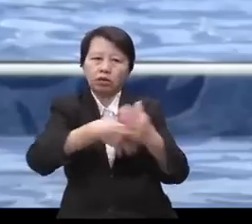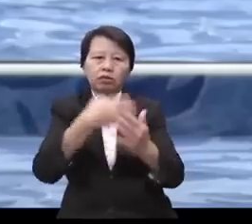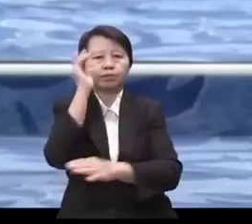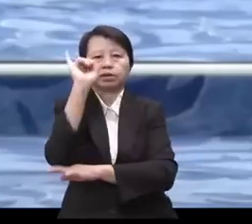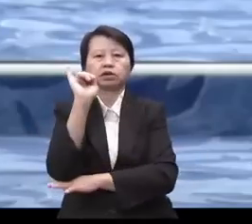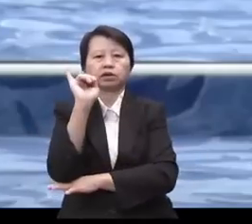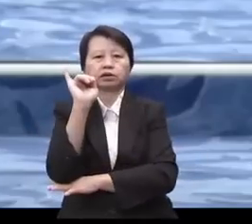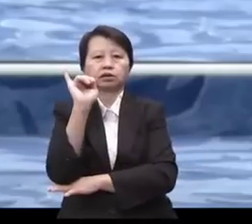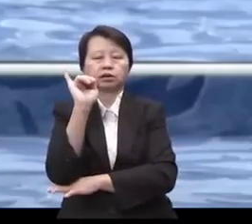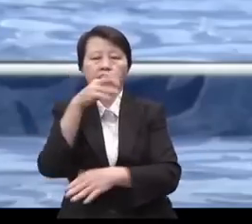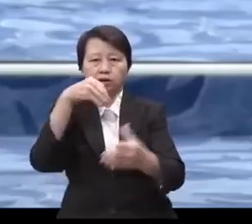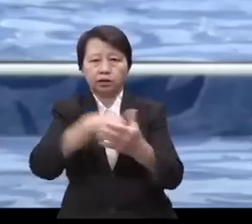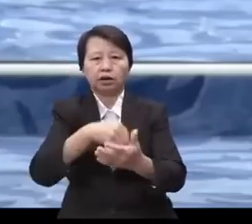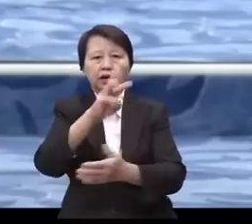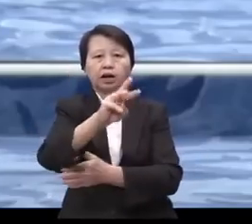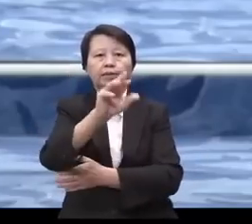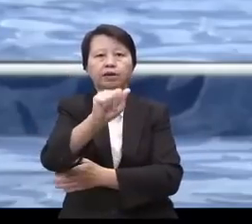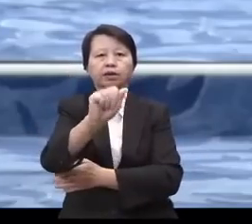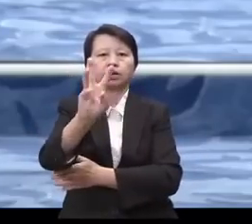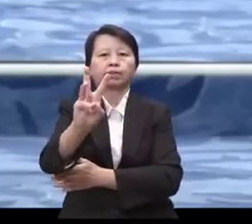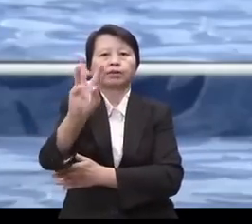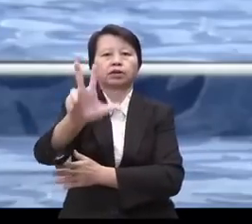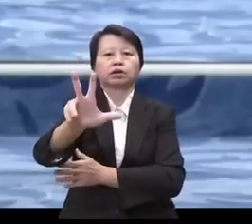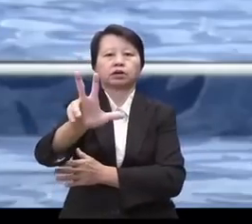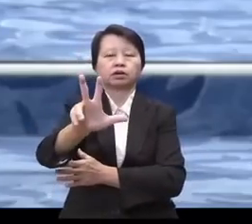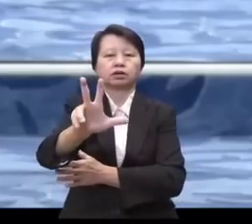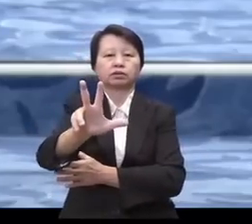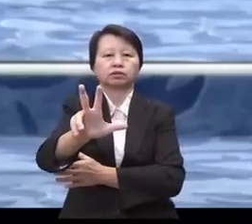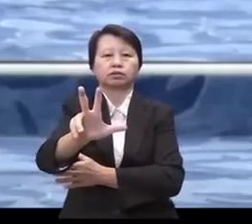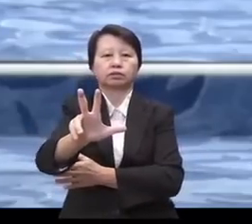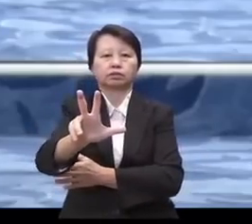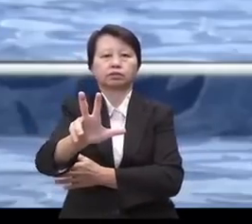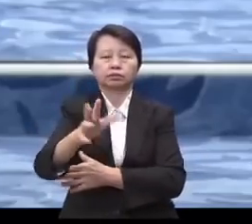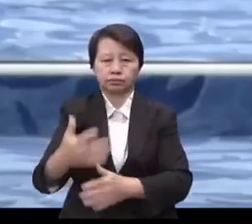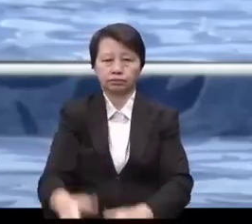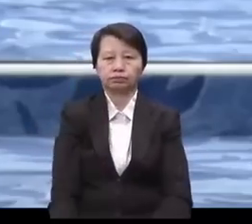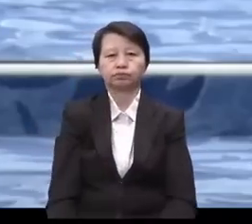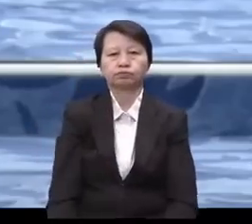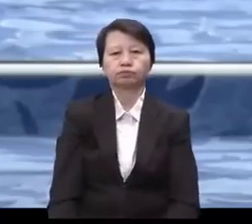perjanjian dalam MA63. Kenio.